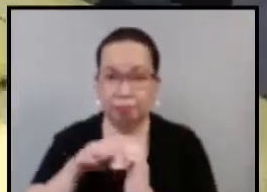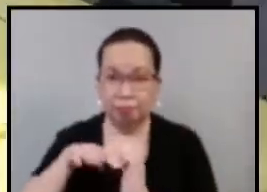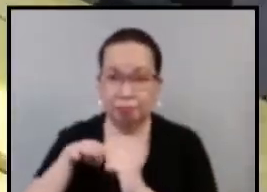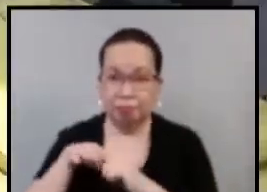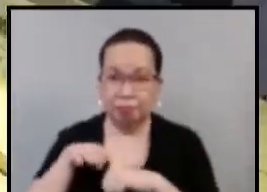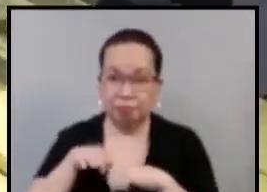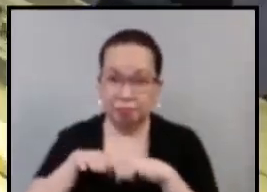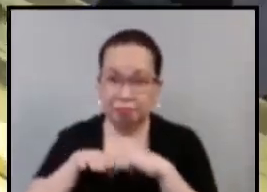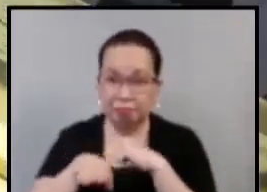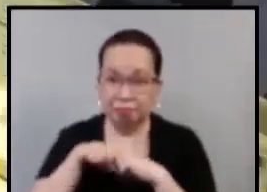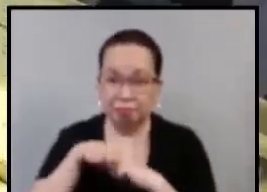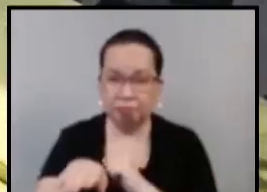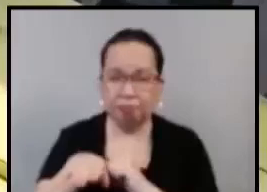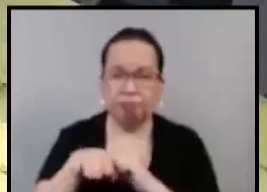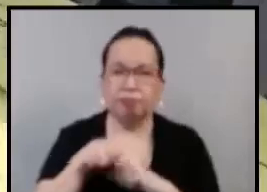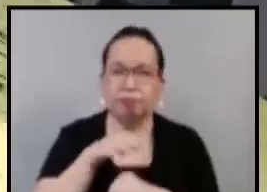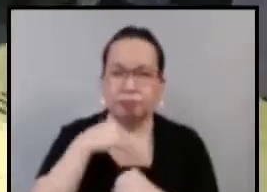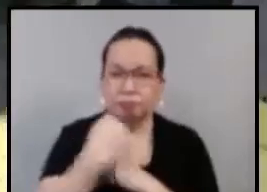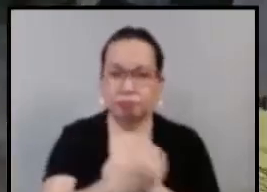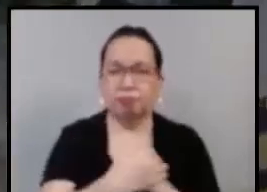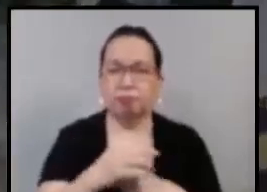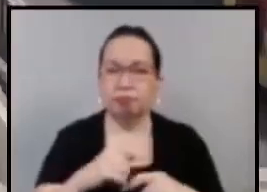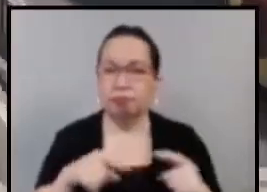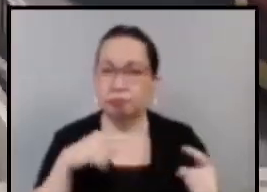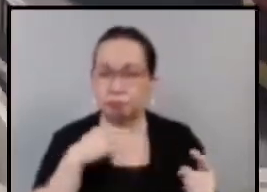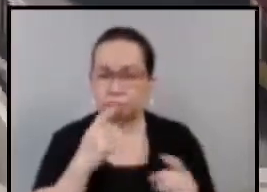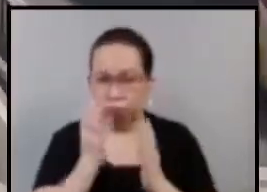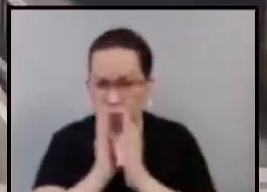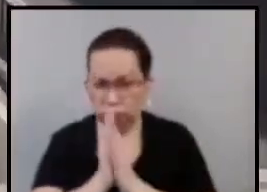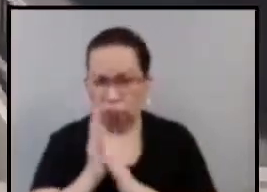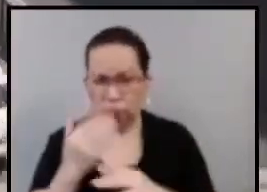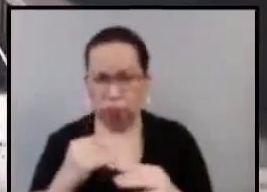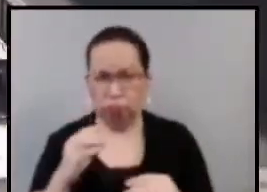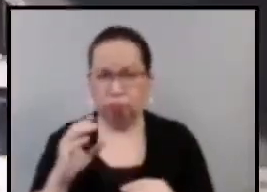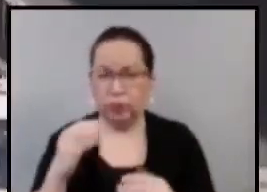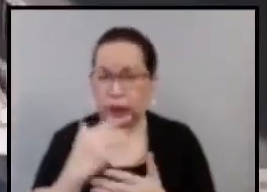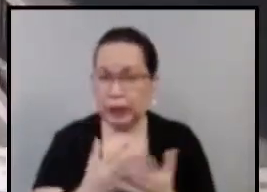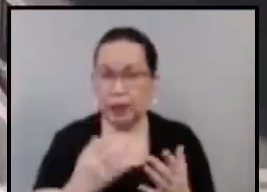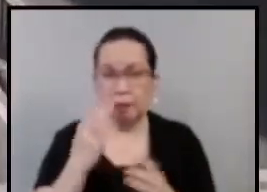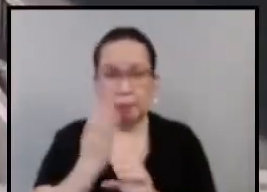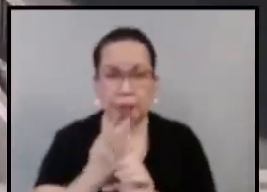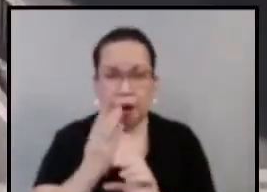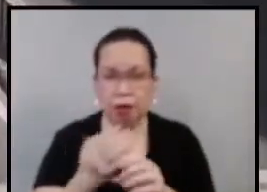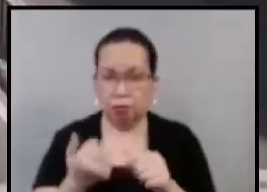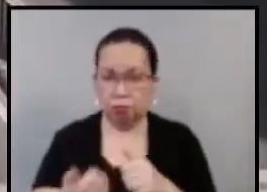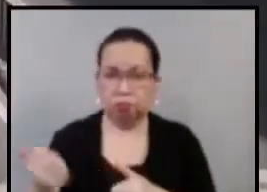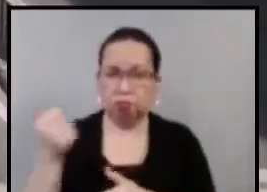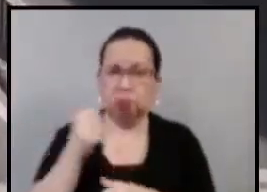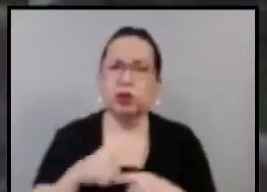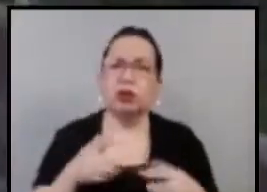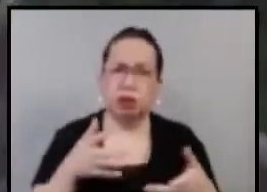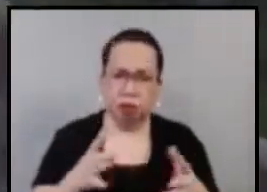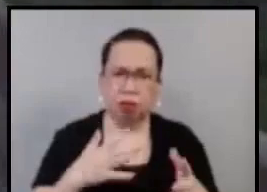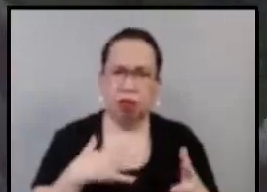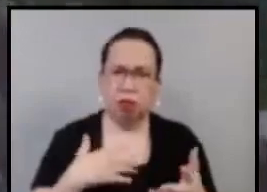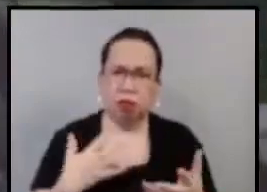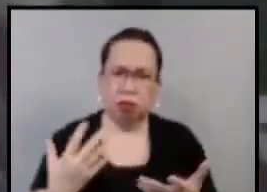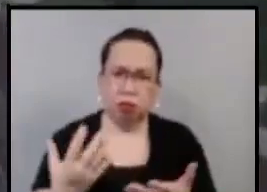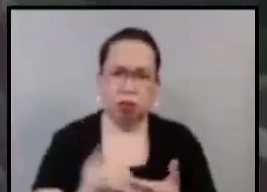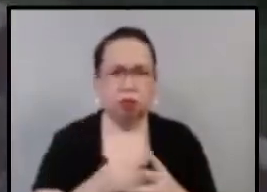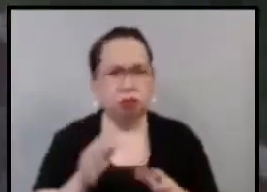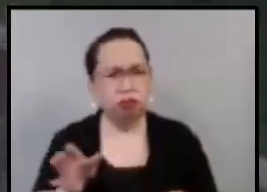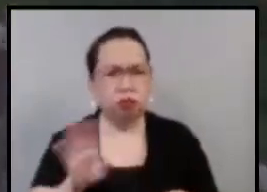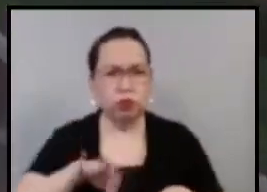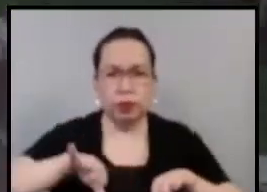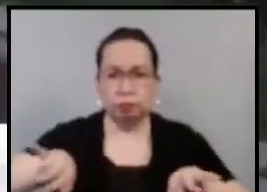Pero sa usapin ng pagbabalik ng city bus sa EDSA, ang nais sana ng mga operator ay hayaan silang mabawi ang yellow lane habang may